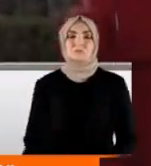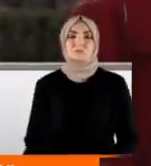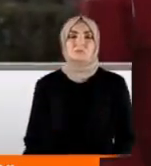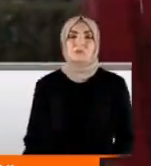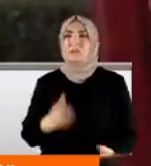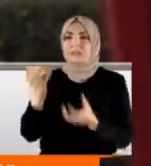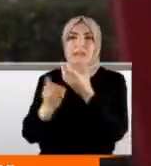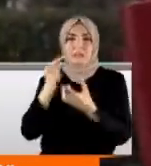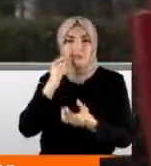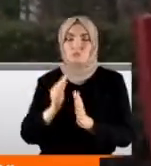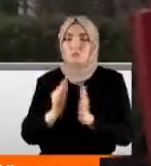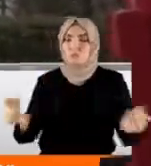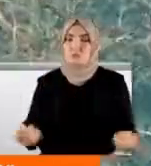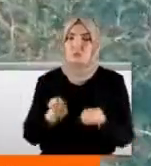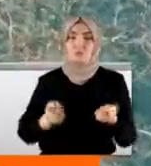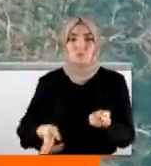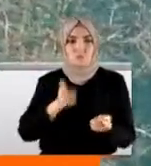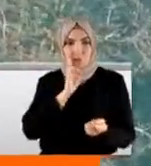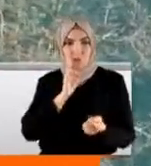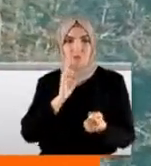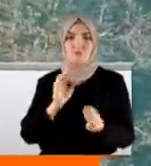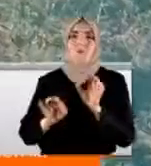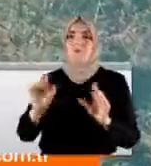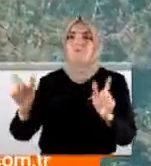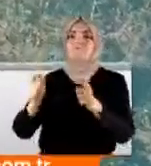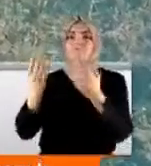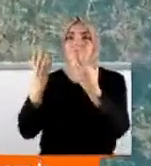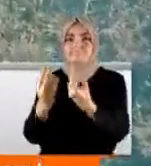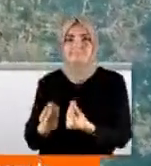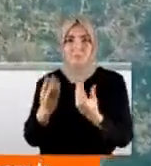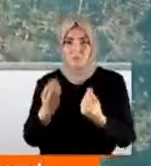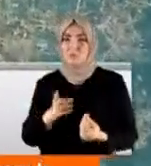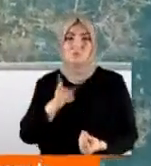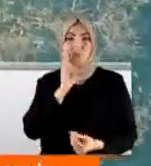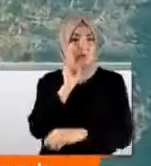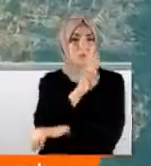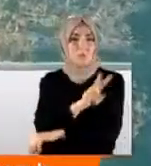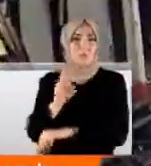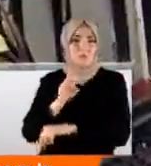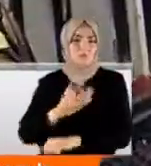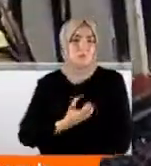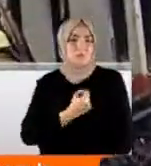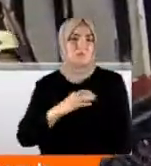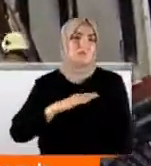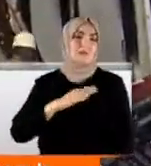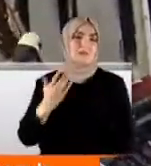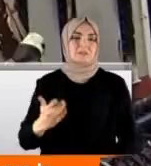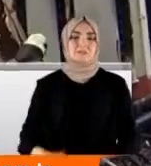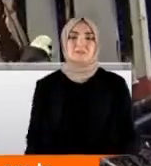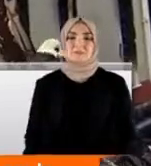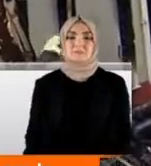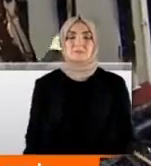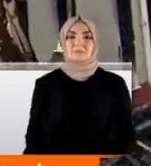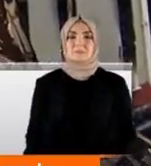Yangın büyük çabalar sonunda kontrol altına alınabildi. Ama ortaya çıkan son görüntü iç acıtan türdendi.